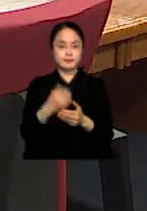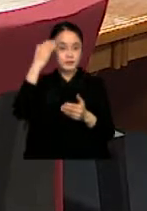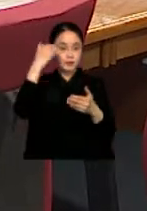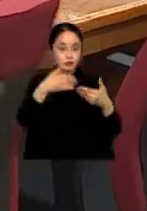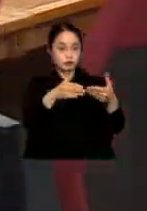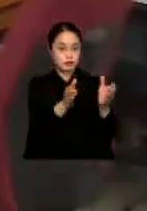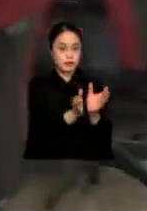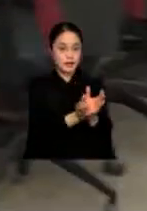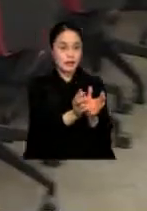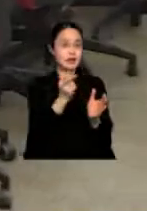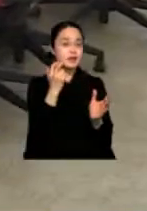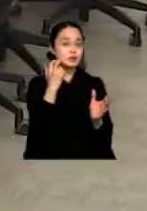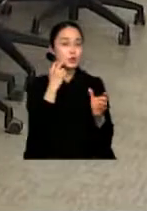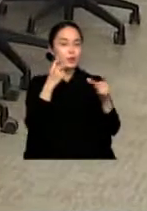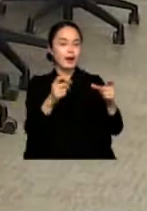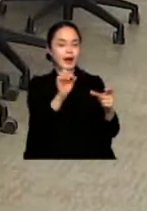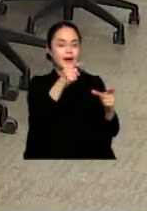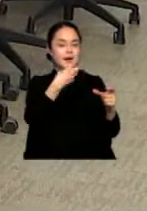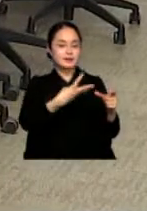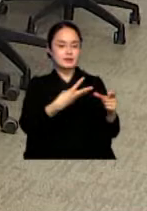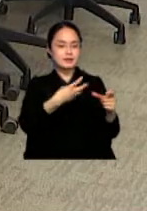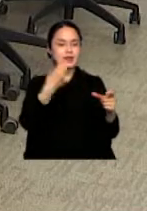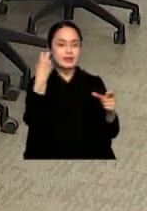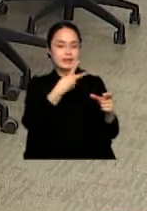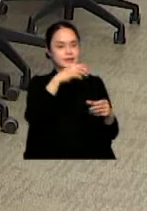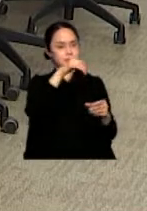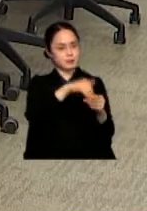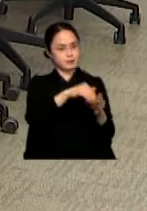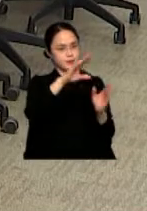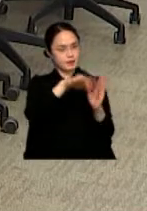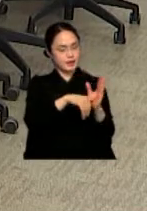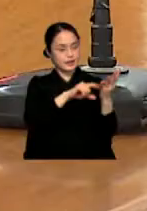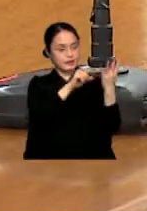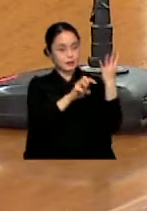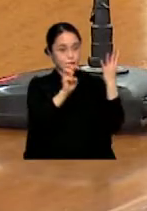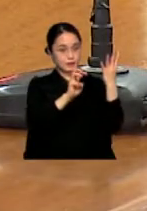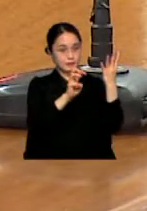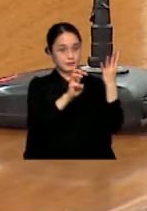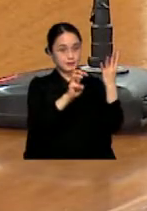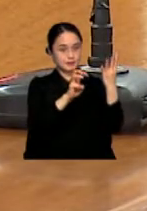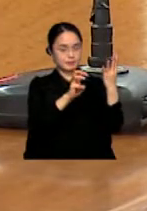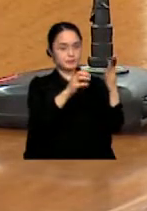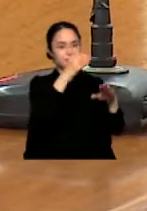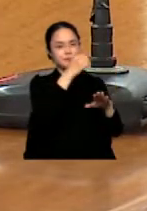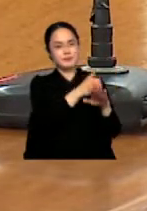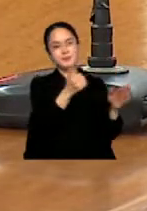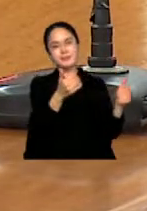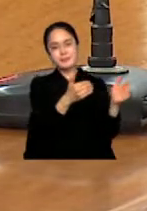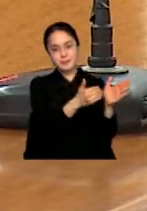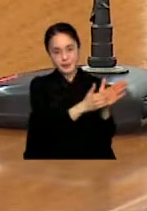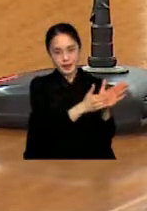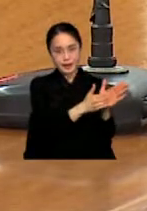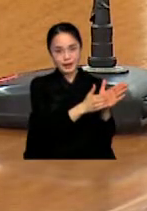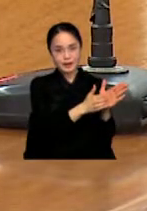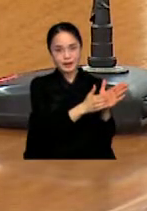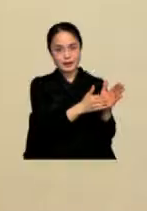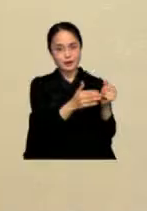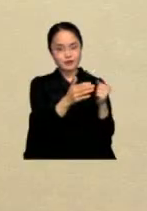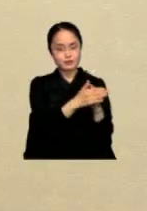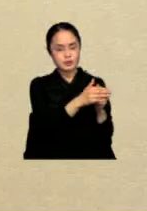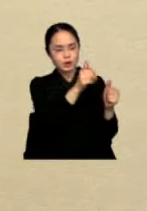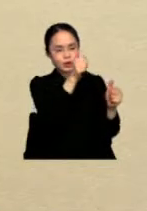자유한국당의 송파을 재보선 공천 서류 접수가 4월 30일 마무리된 가운데 최종 후보자는 면접을 통해 경선으로